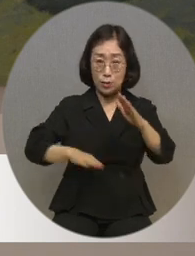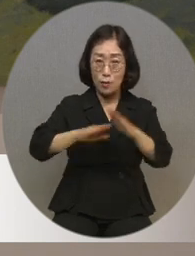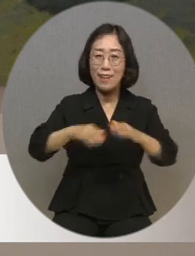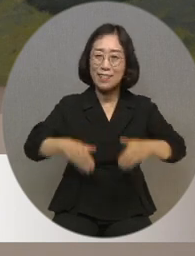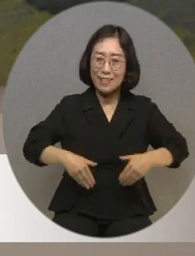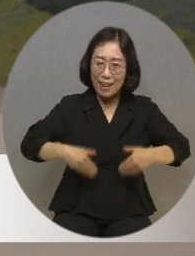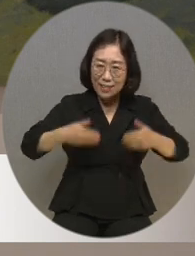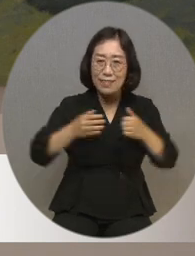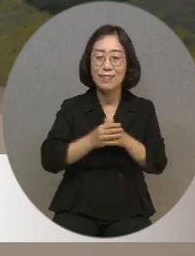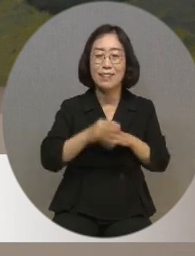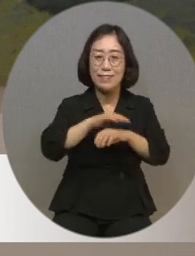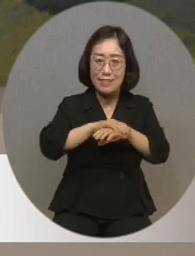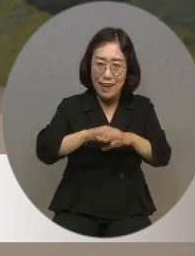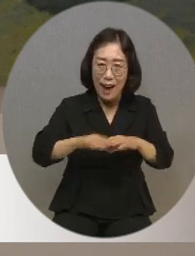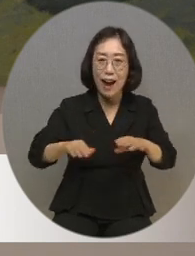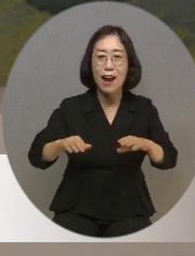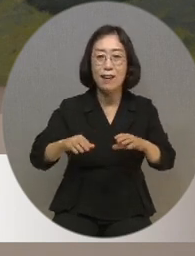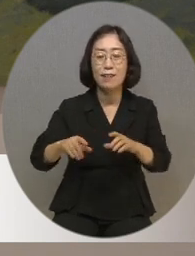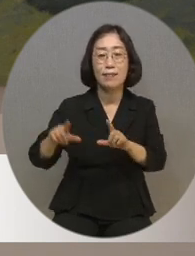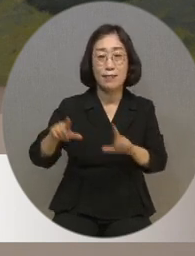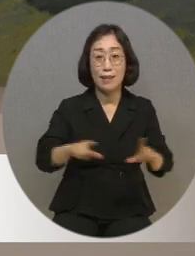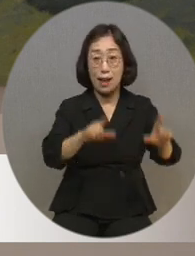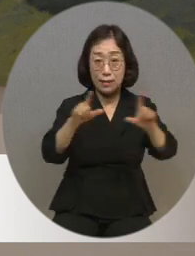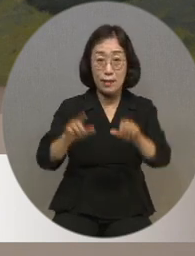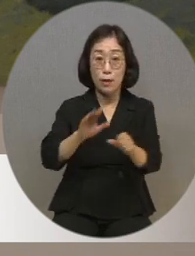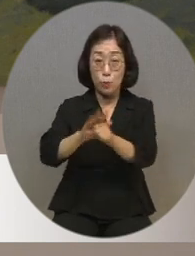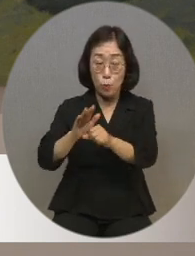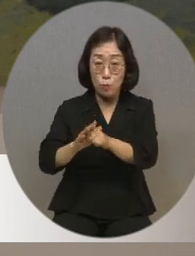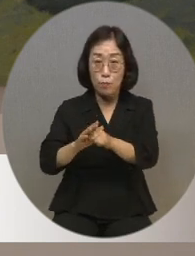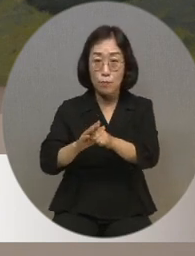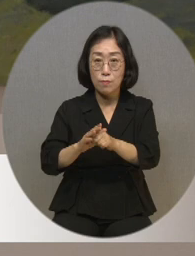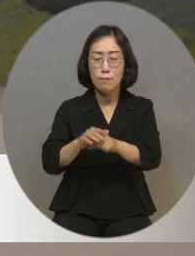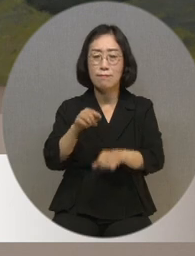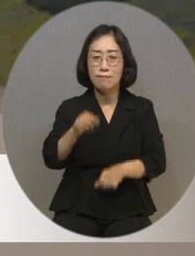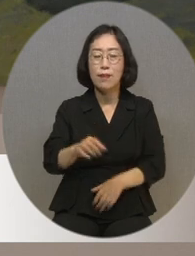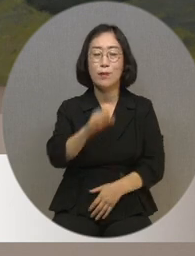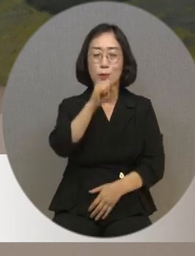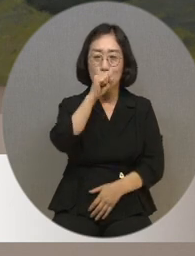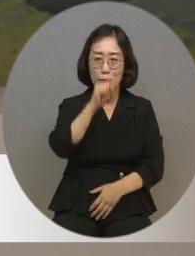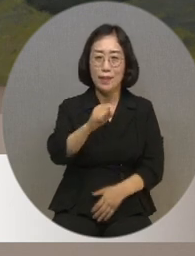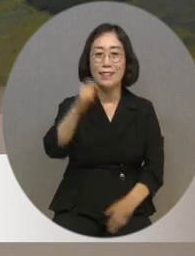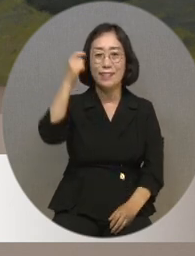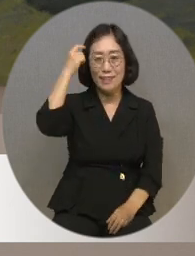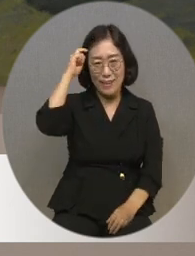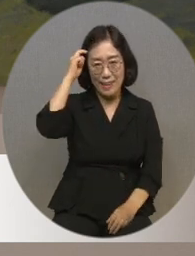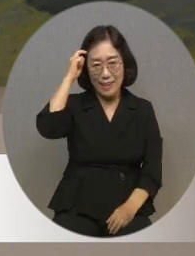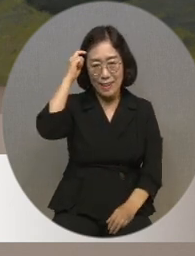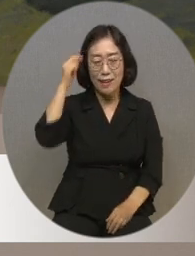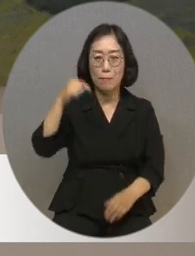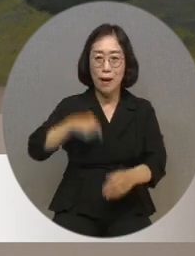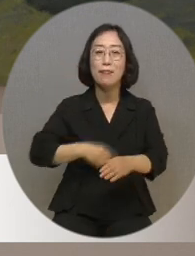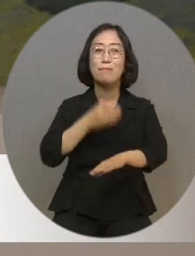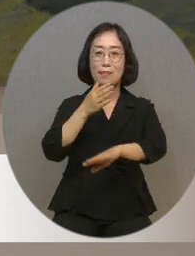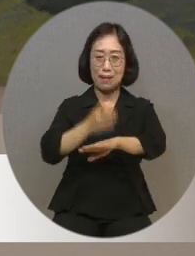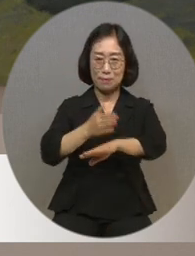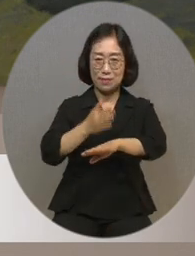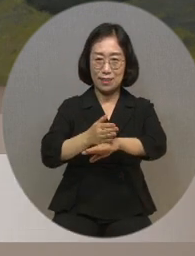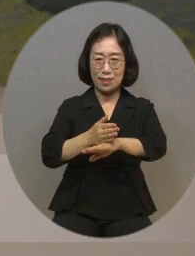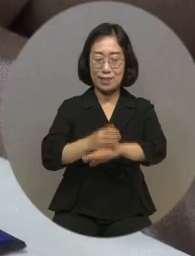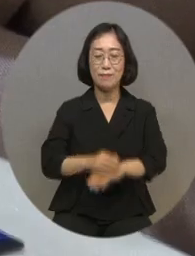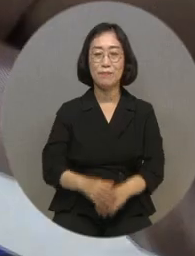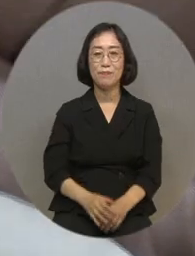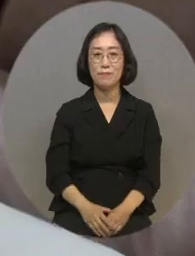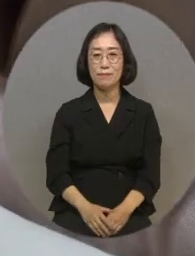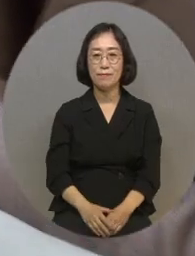따뜻한 가정들을 이룰 수 있는데 조금이라도 도움이 됐으면 좋겠다는 생각하고 감사한 생각 가지고